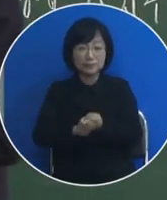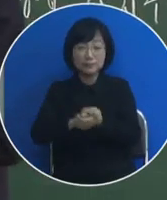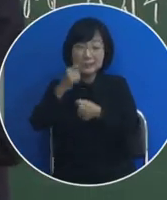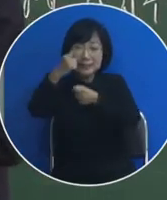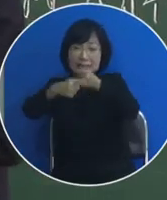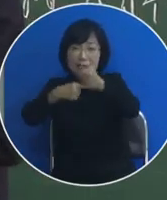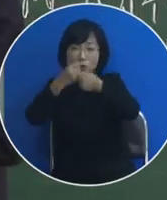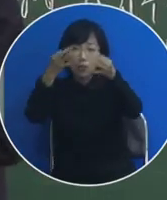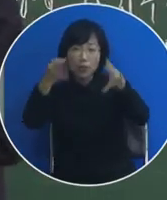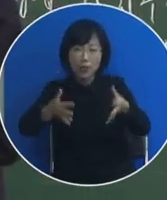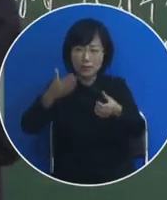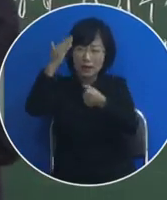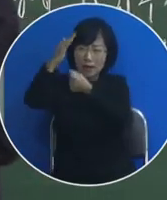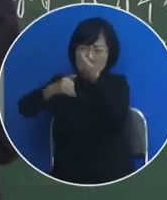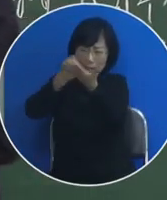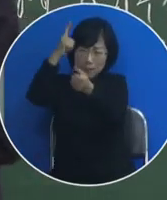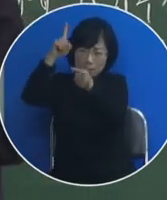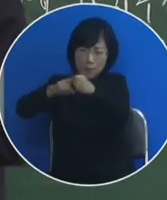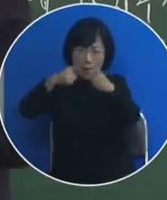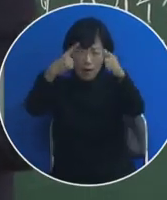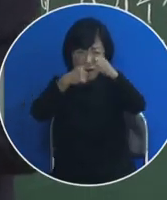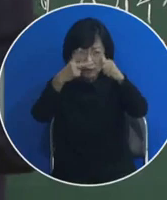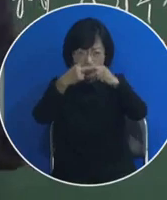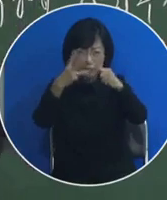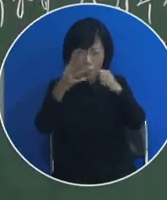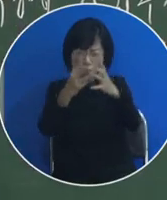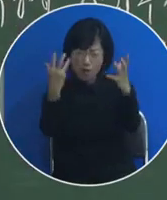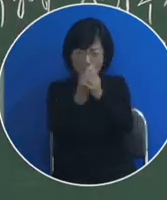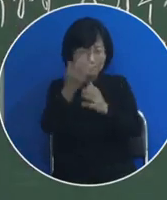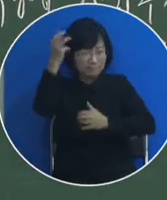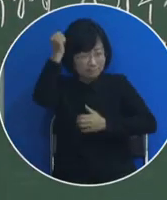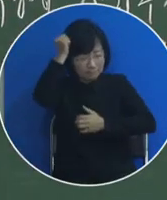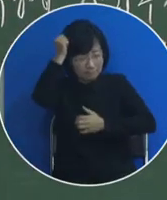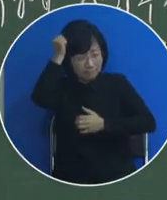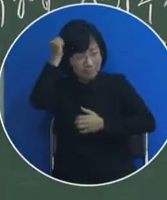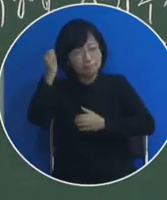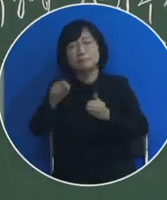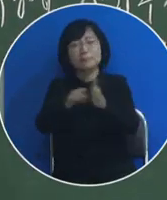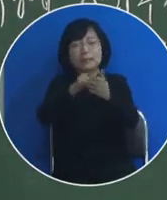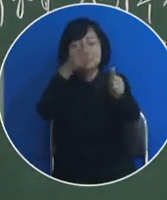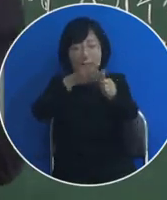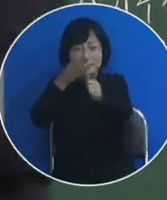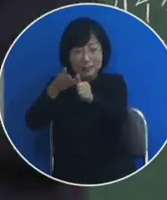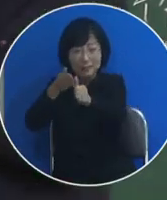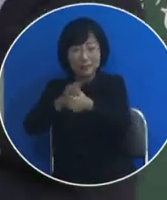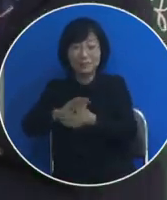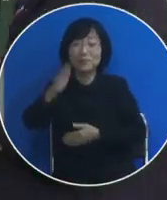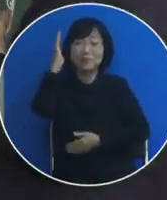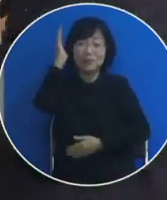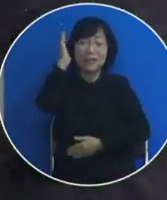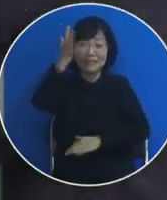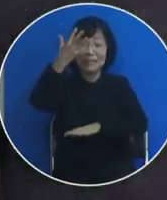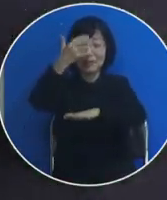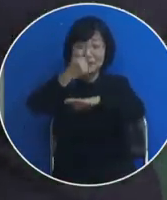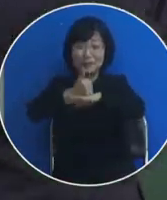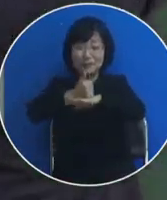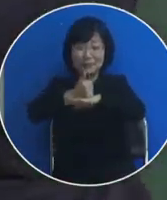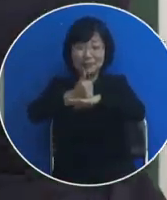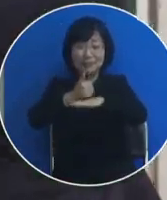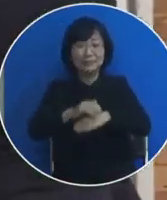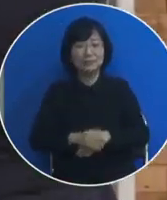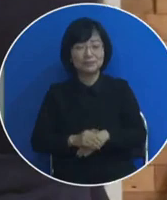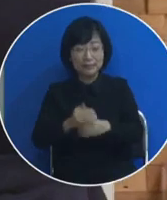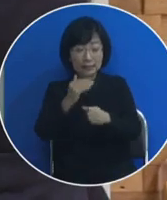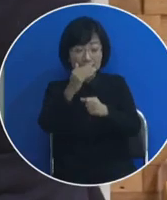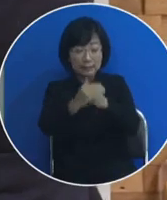만드시기 바랍니다. So throughout the next year, completely make this your own. 자, 결론을 맺겠습니다. Let's come to the conclusion. 여러분이 성경을 한번